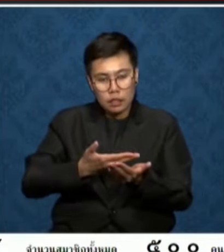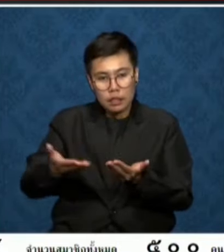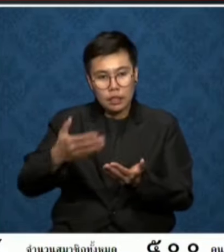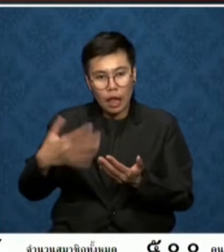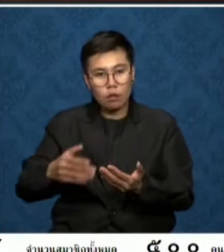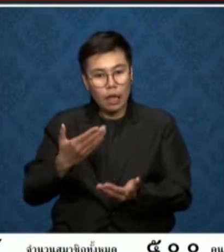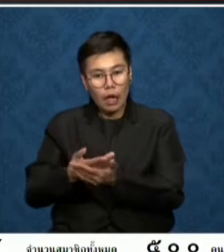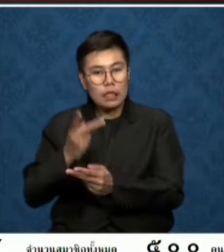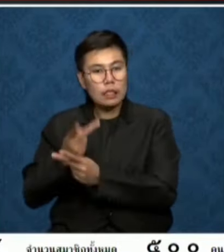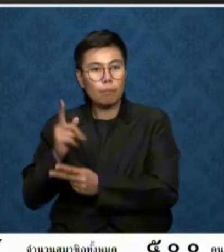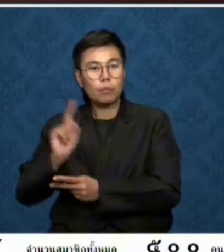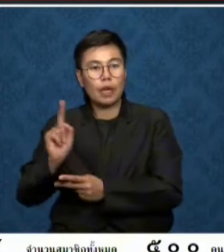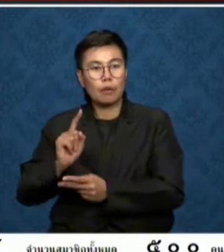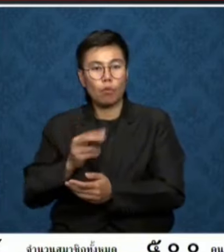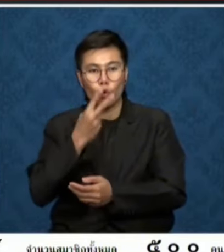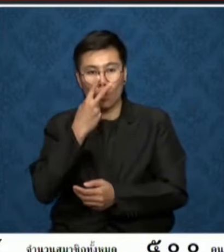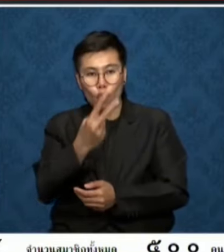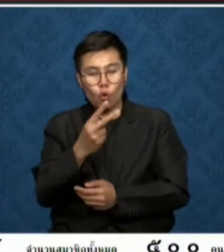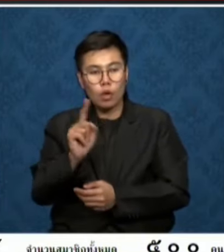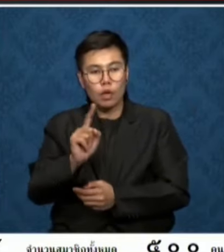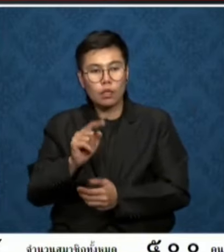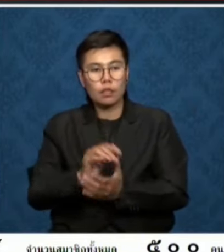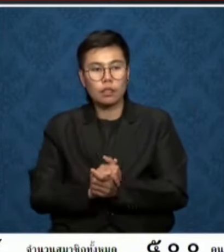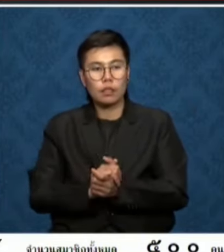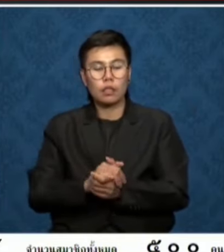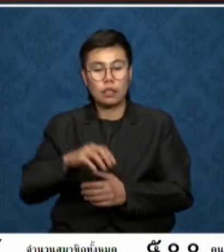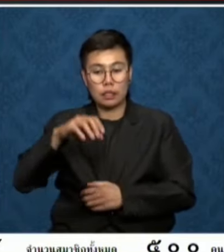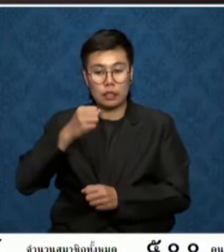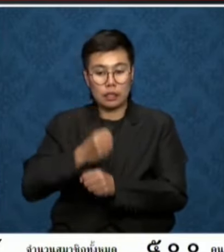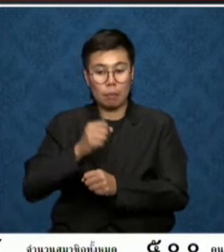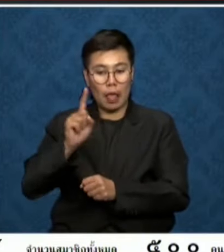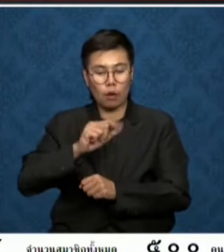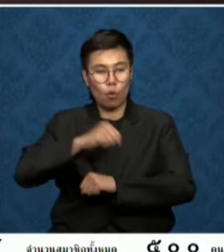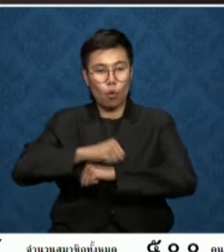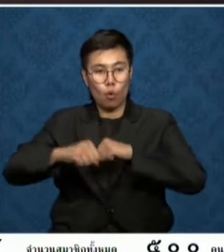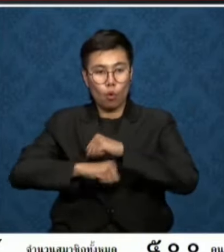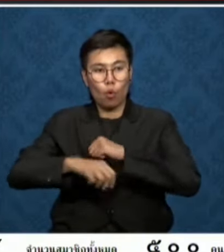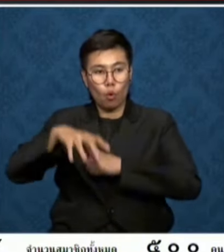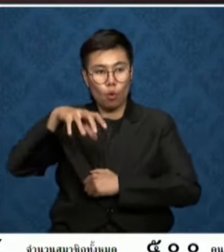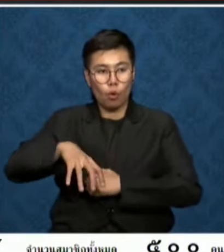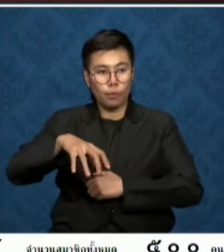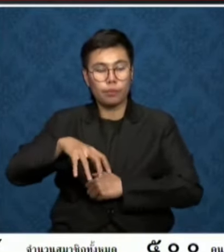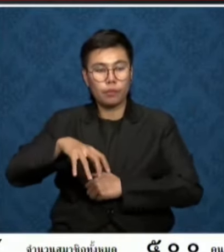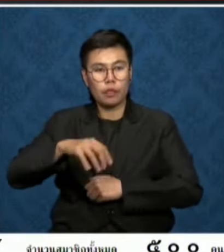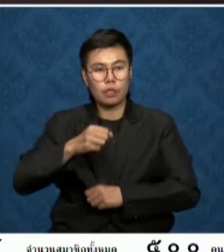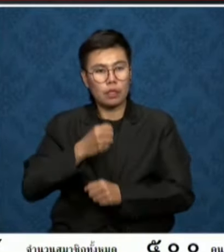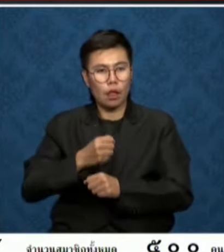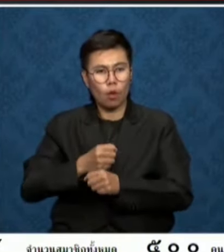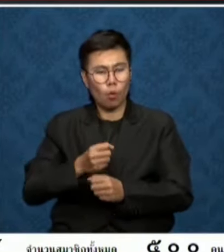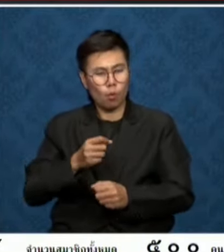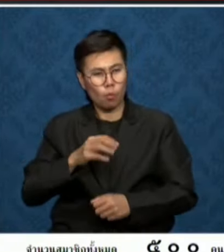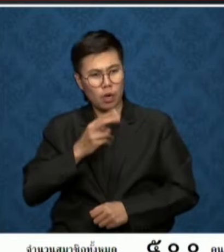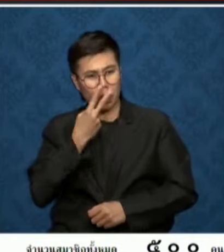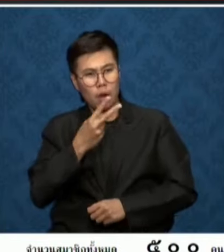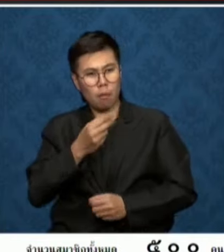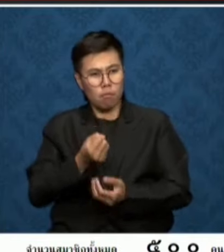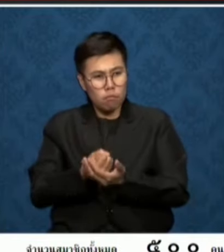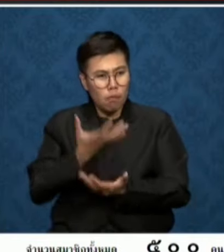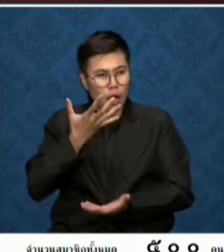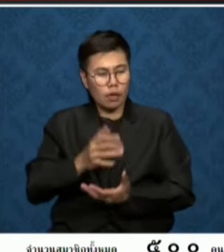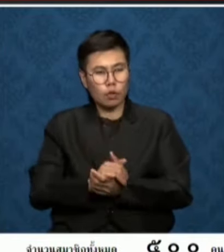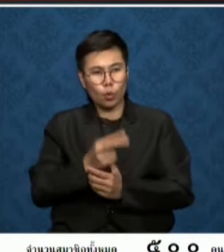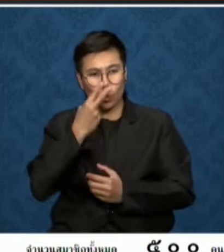ความซ้ำซากมันยังไม่พอนะครับเราไปดูเรื่องของค่าก่อสร้างครับที่เป็นปัญหาอีกหนึ่งอันคือมันแพงแล้วแพงอีกครับถ้าเรามาดูตัวเลขของ